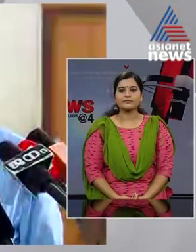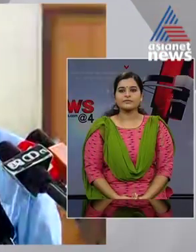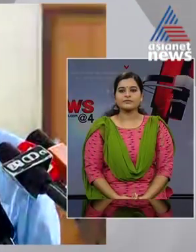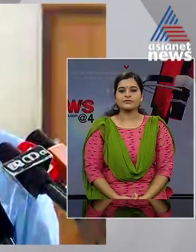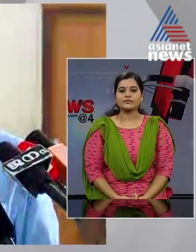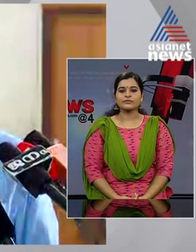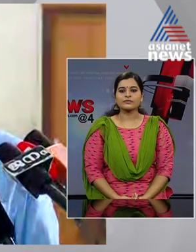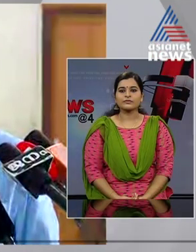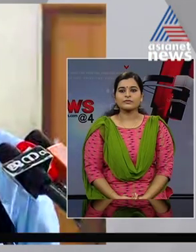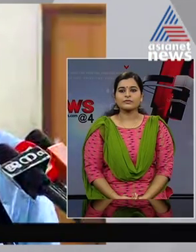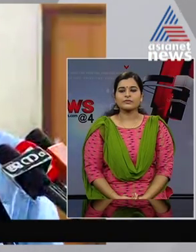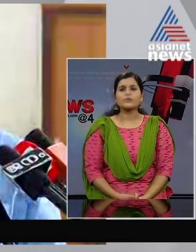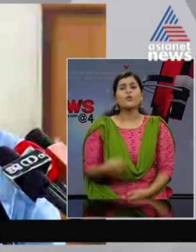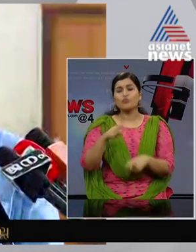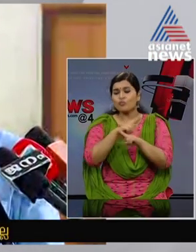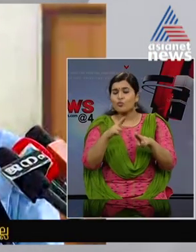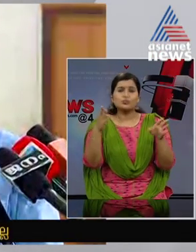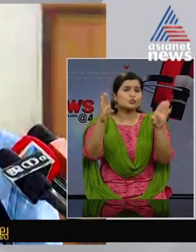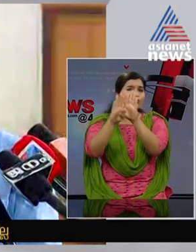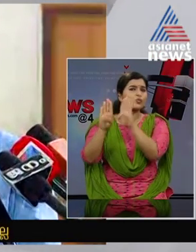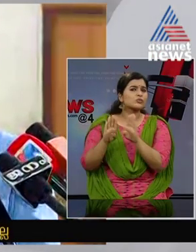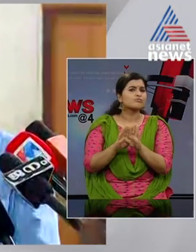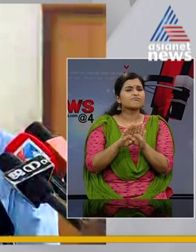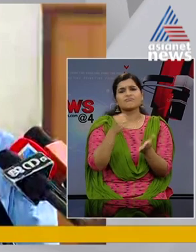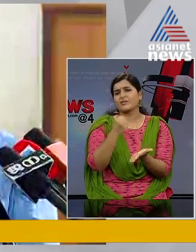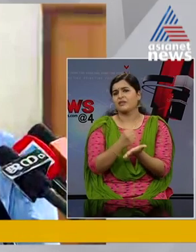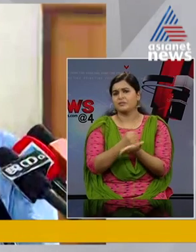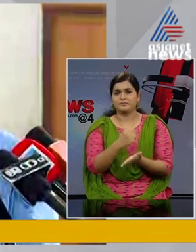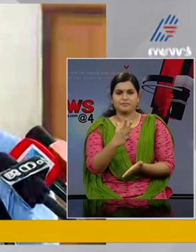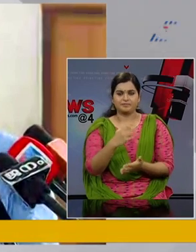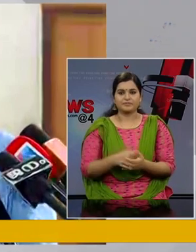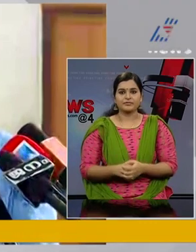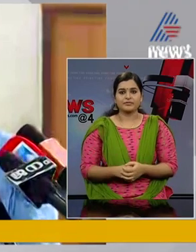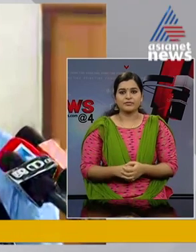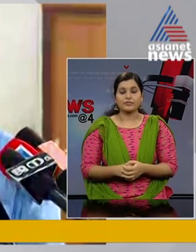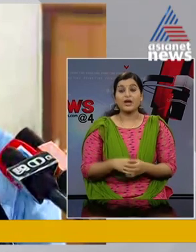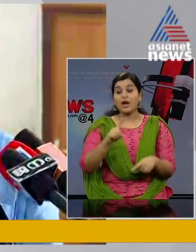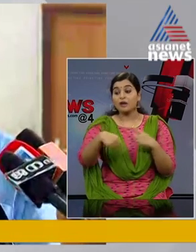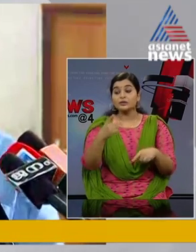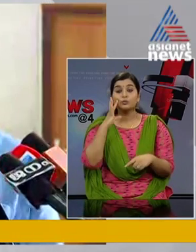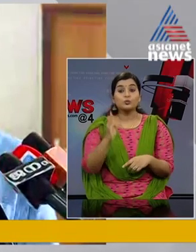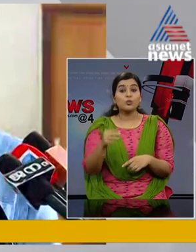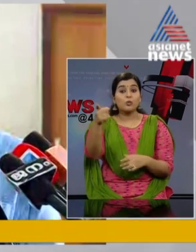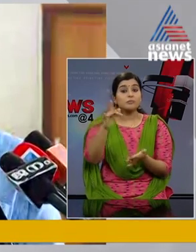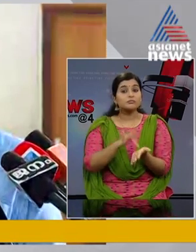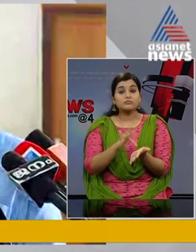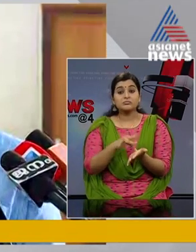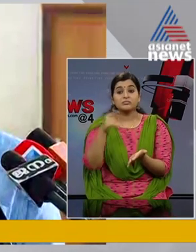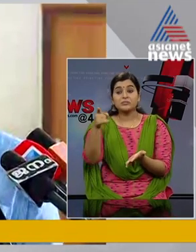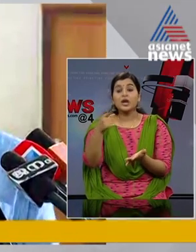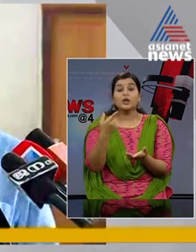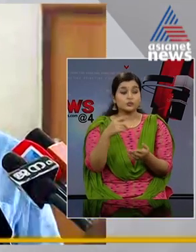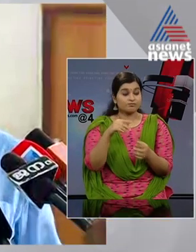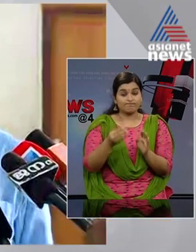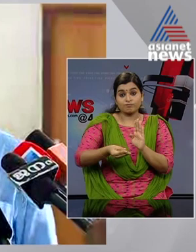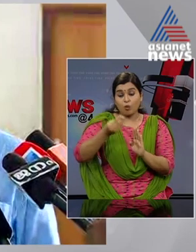നഗരം അടച്ചിടേണ്ട സാഹചര്യം വരുന്നില്ല. നമുക്കിപ്പോ ഇപ്പൊ നമ്മൾ അടുത്തത് നിശ്ചയമായിട്ടും കരിക്കകമാണ് ഒരു കണ്ടെയ്ൻമെന്റ് സോണായിട്ട് വരാൻ വേണ്ടി